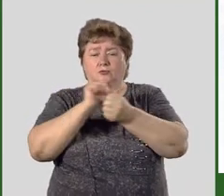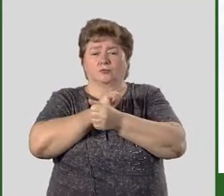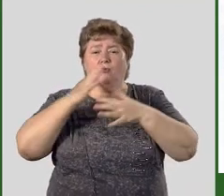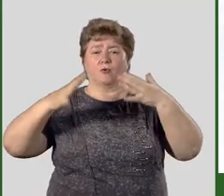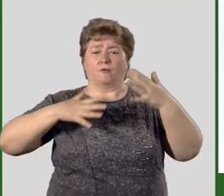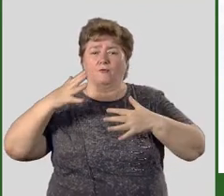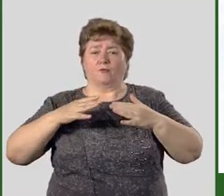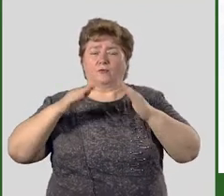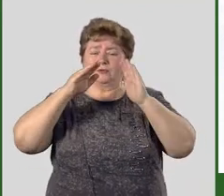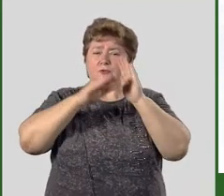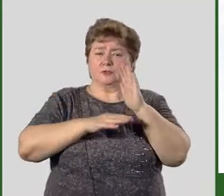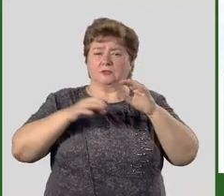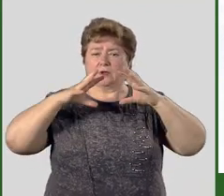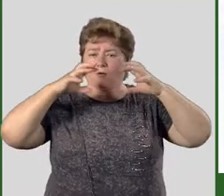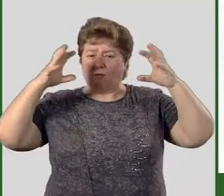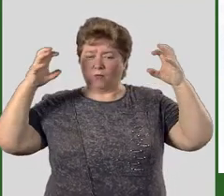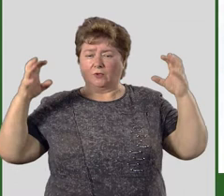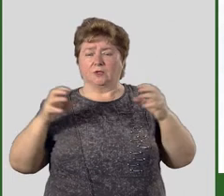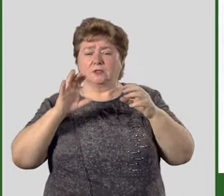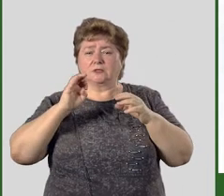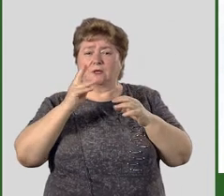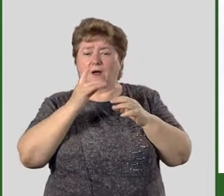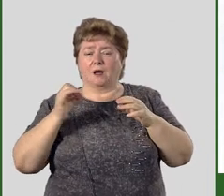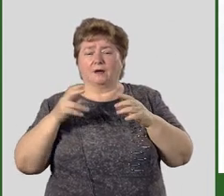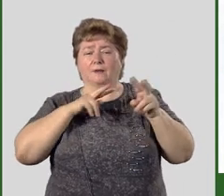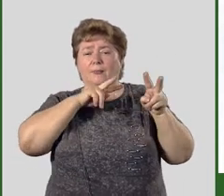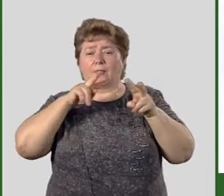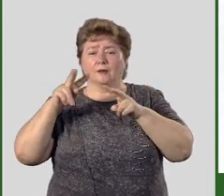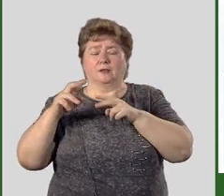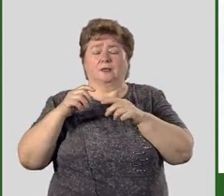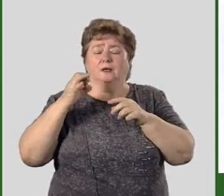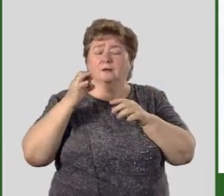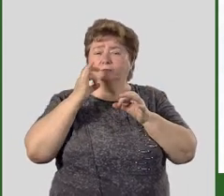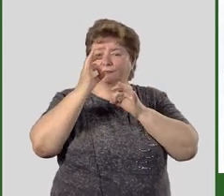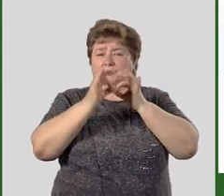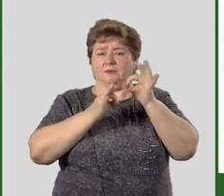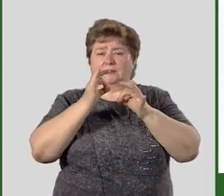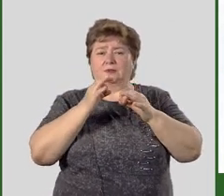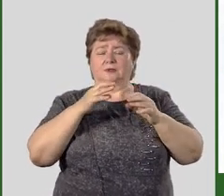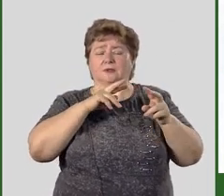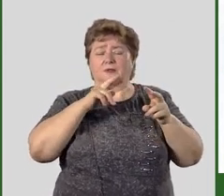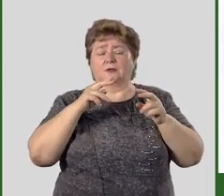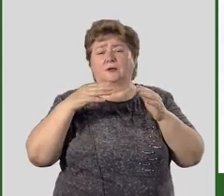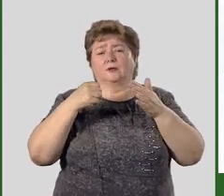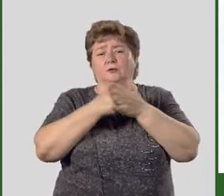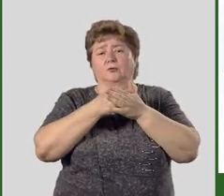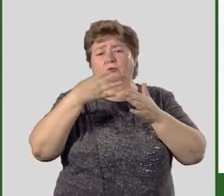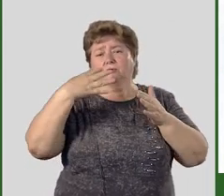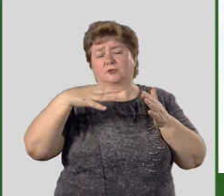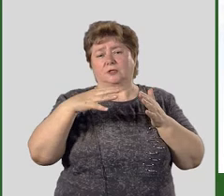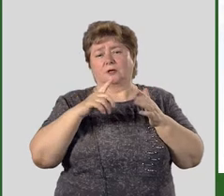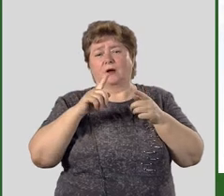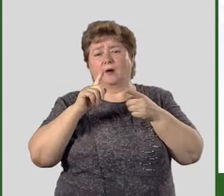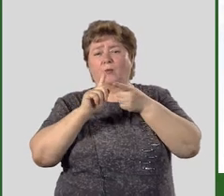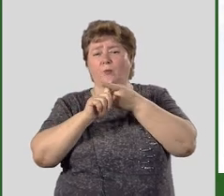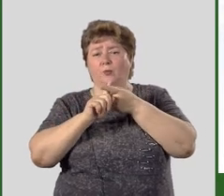воздуха, низкой облачности в Сахаре наблюдаются суточные колебания температуры до 40